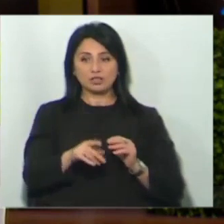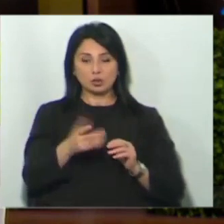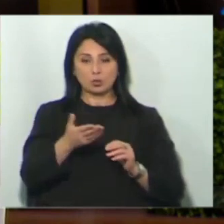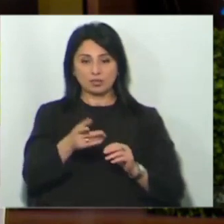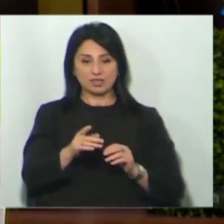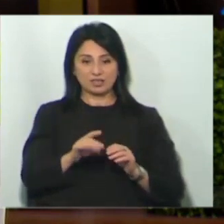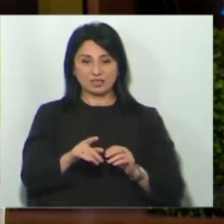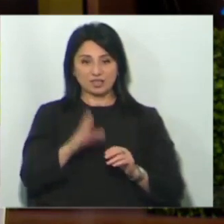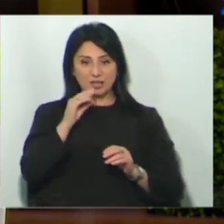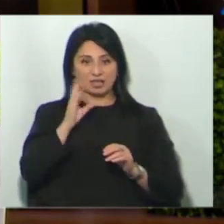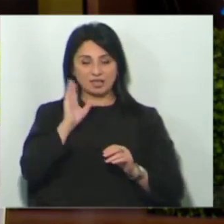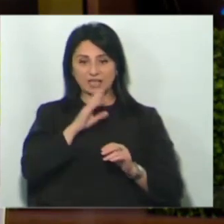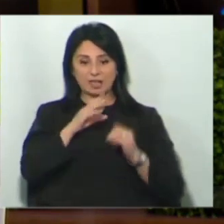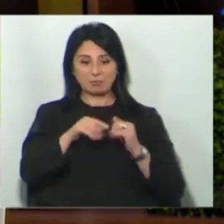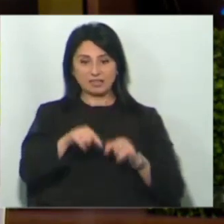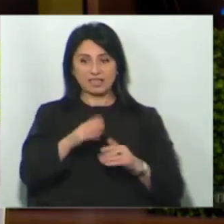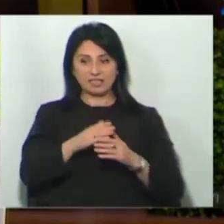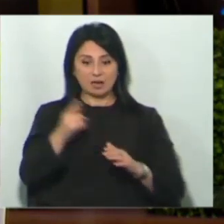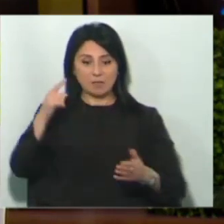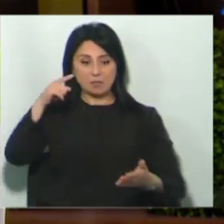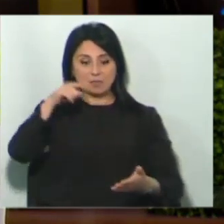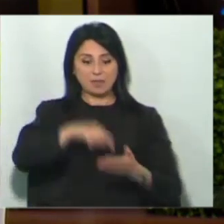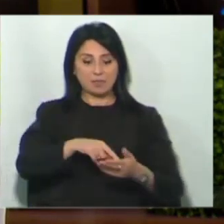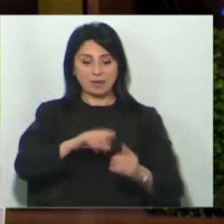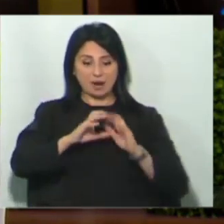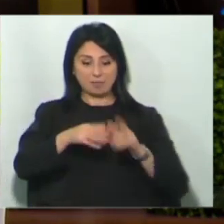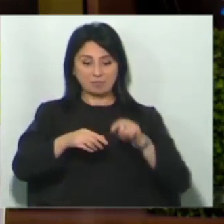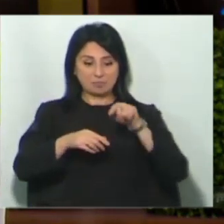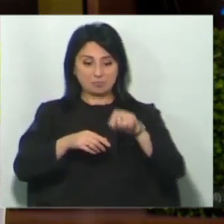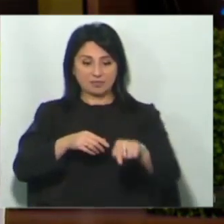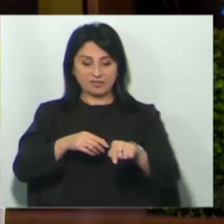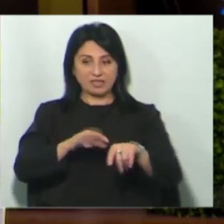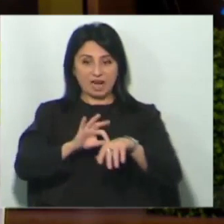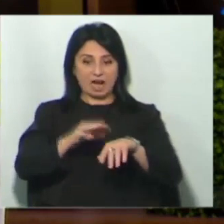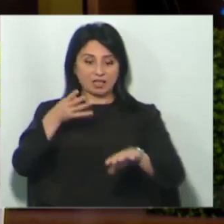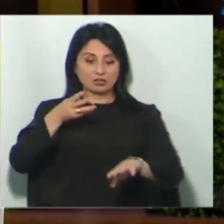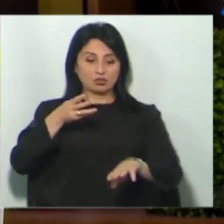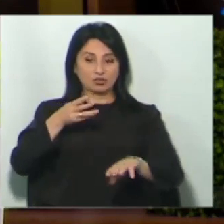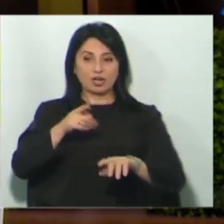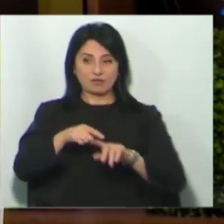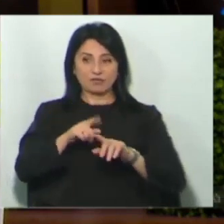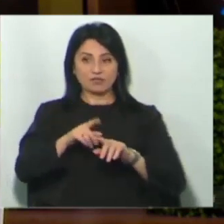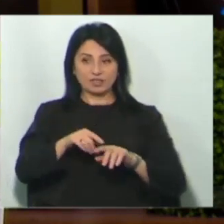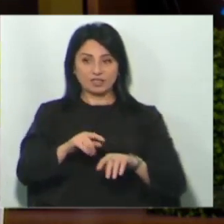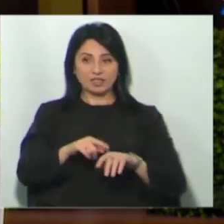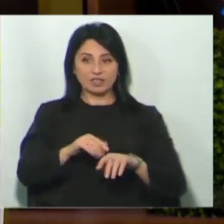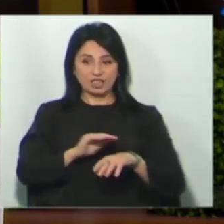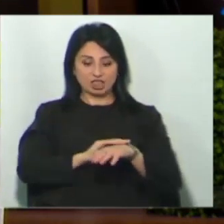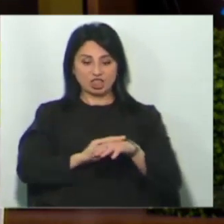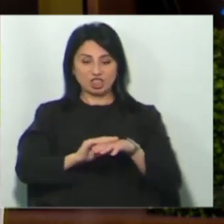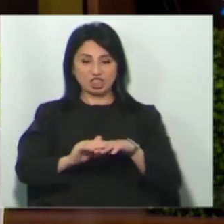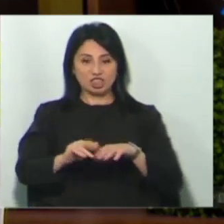რომელიც აღწევს დედამიწაზე და რომელიც ხვდება ჩვენს კანის ზედაპირზე მართალია ეპიდერმალურ შრეს,